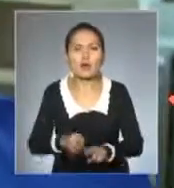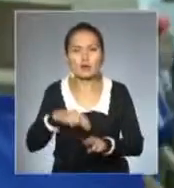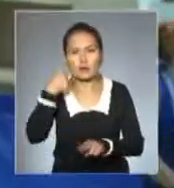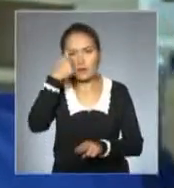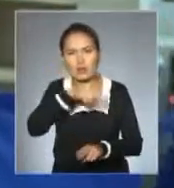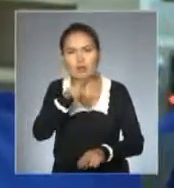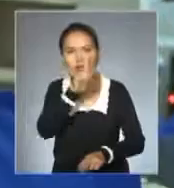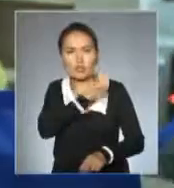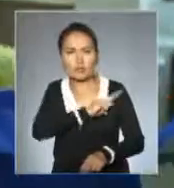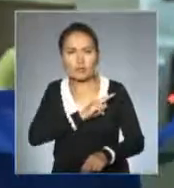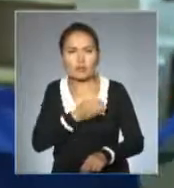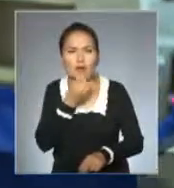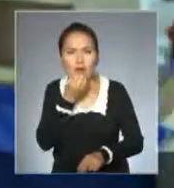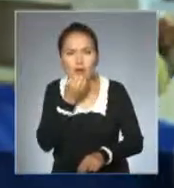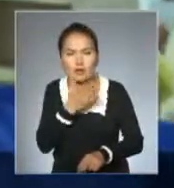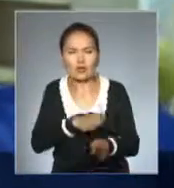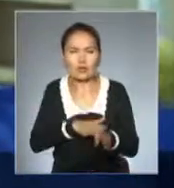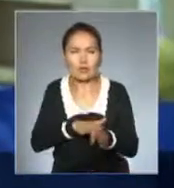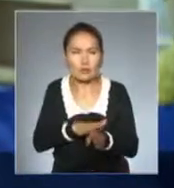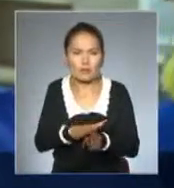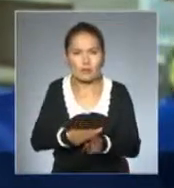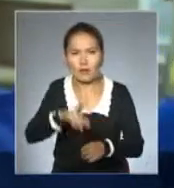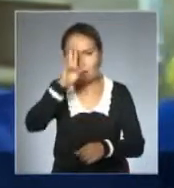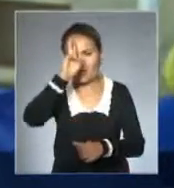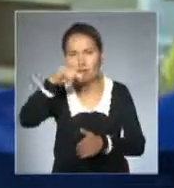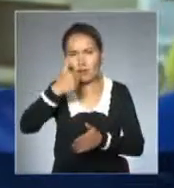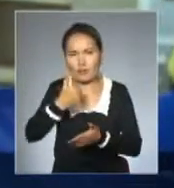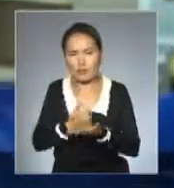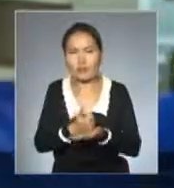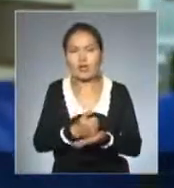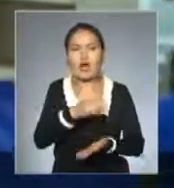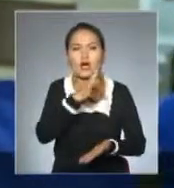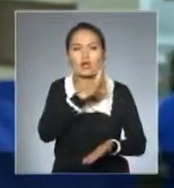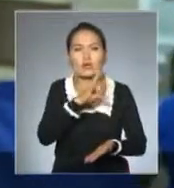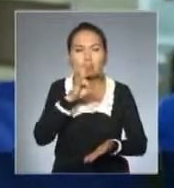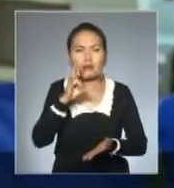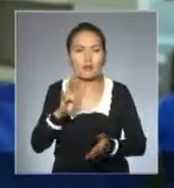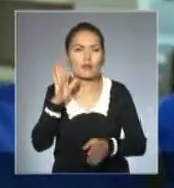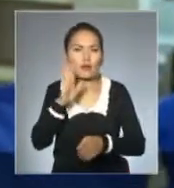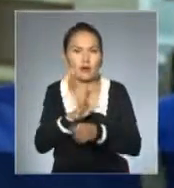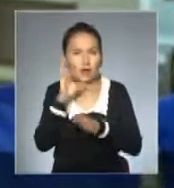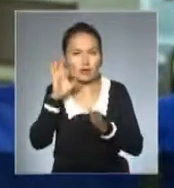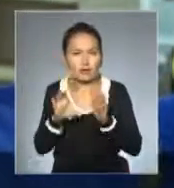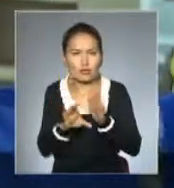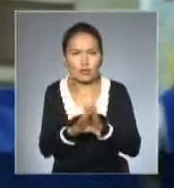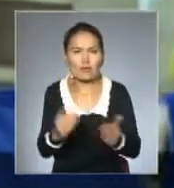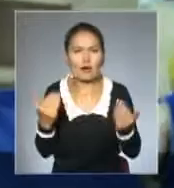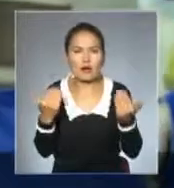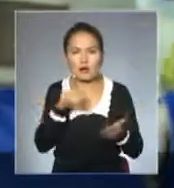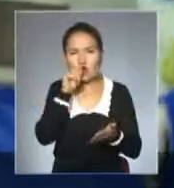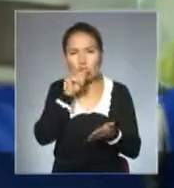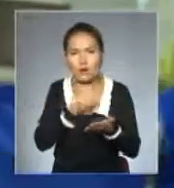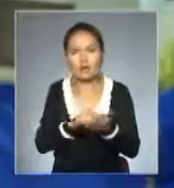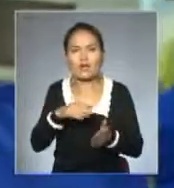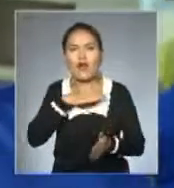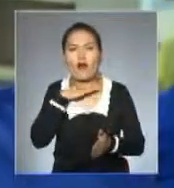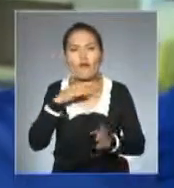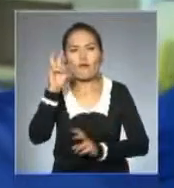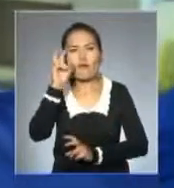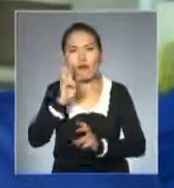жүріп жатыр. Және де елбасының ұстанған политикасын біз қолдаймыз. Өйткені қазіргі уақытта біздің салада